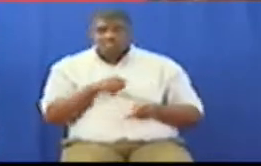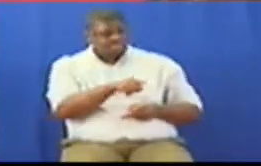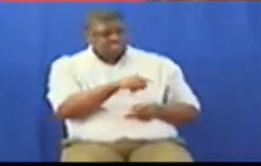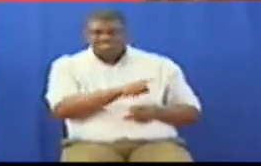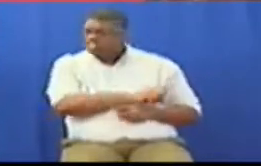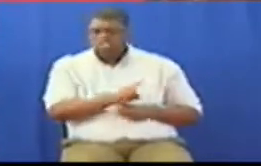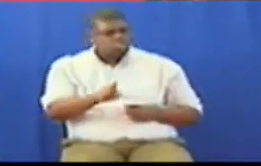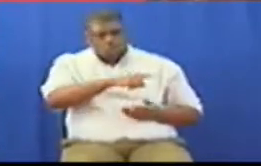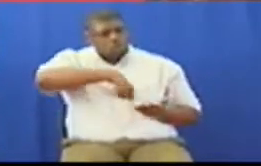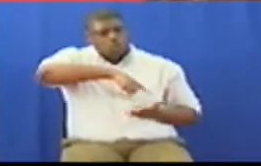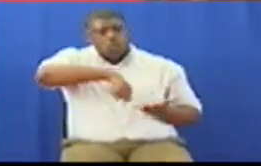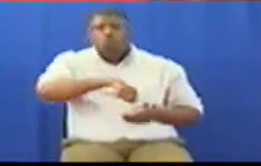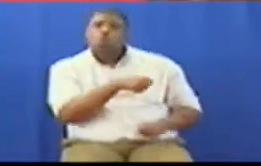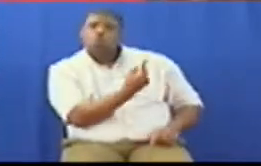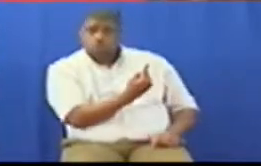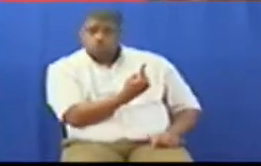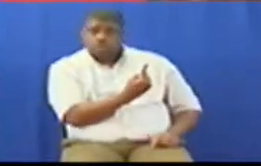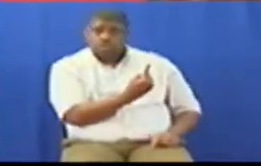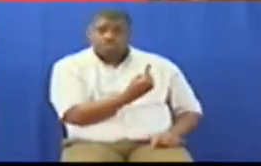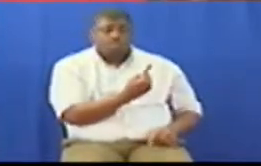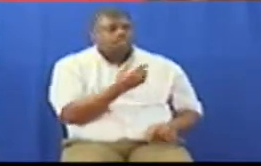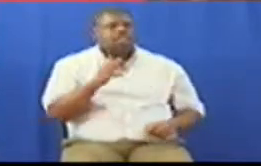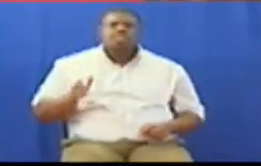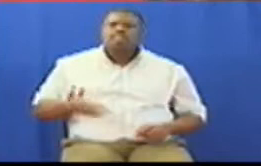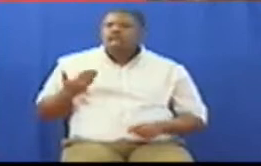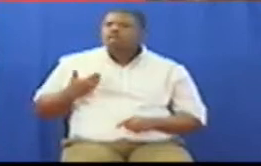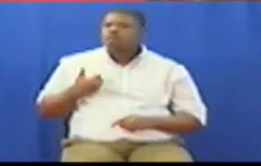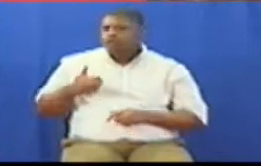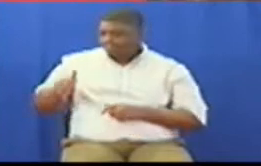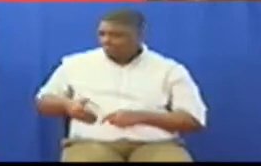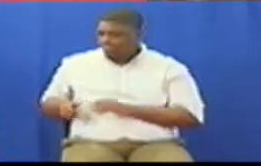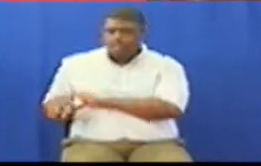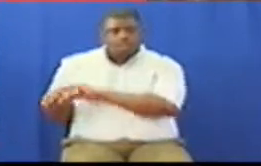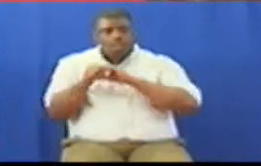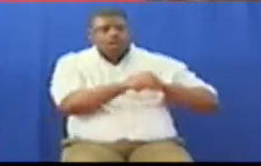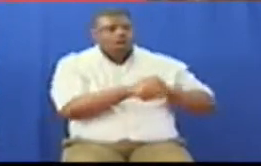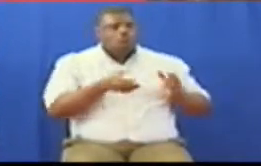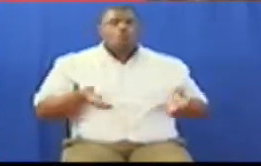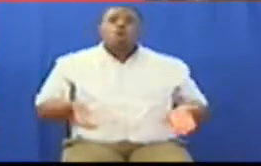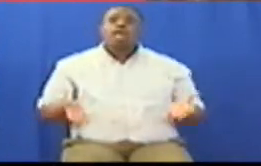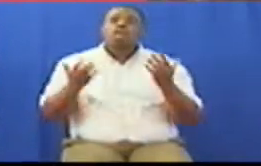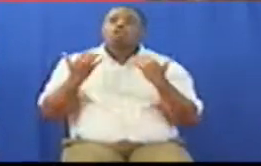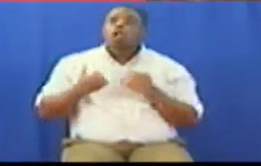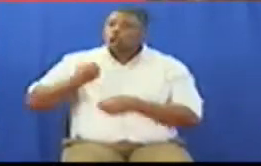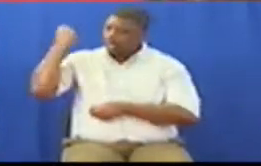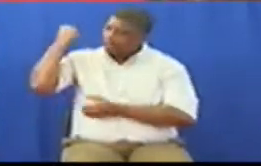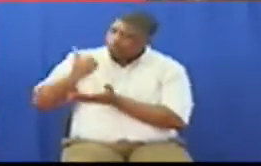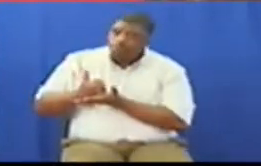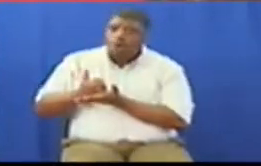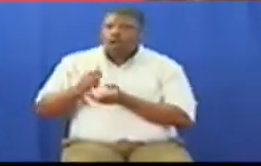center. Pale anatakiwa maofisa ambao wanapelekwa pale wana uwezo wa kuamua, wana uwezo